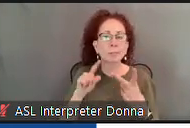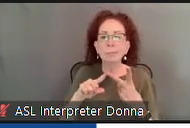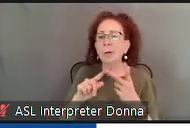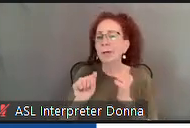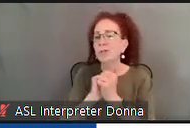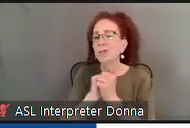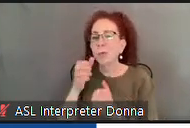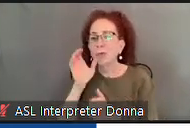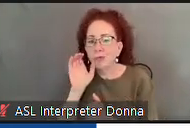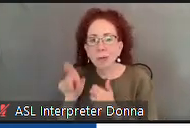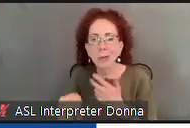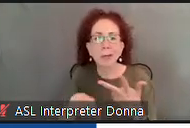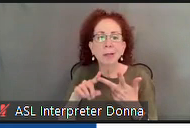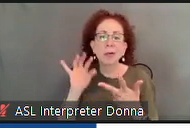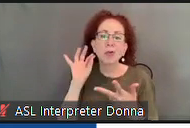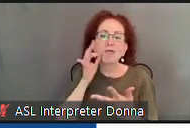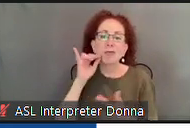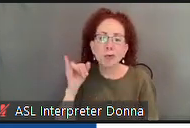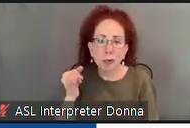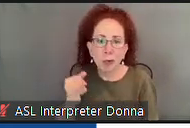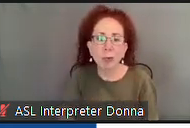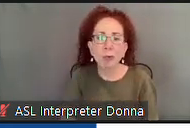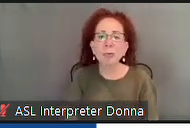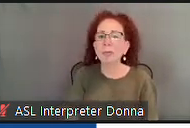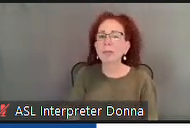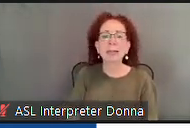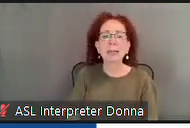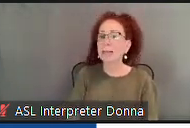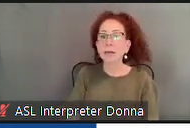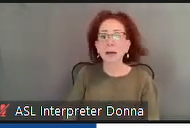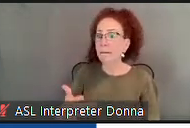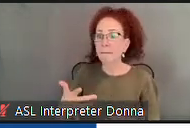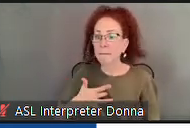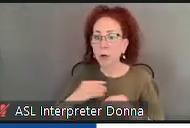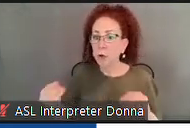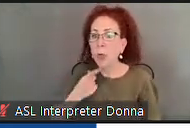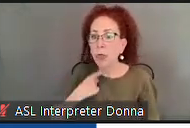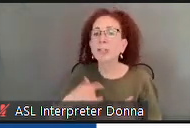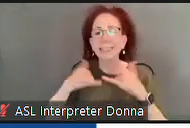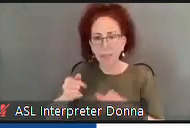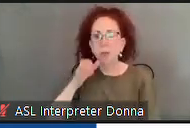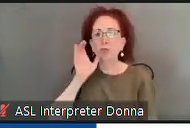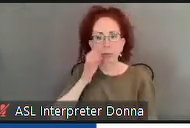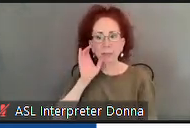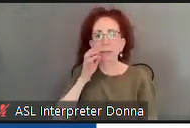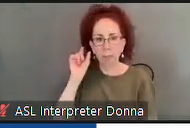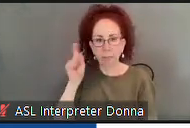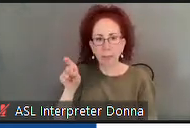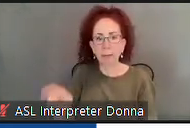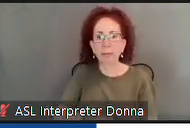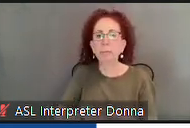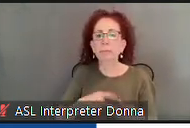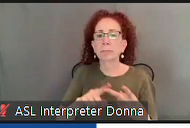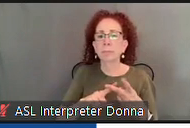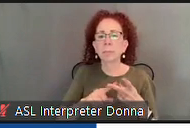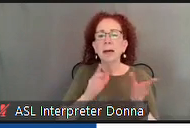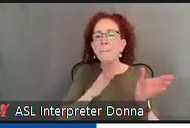我们会健康，大家多建议大家多喝一些健康的饮料，多喝水，运动饮料，